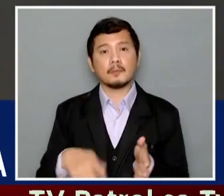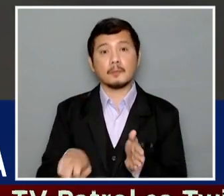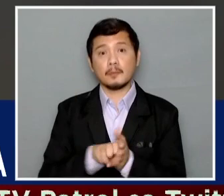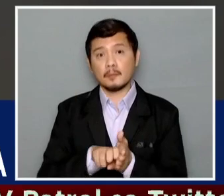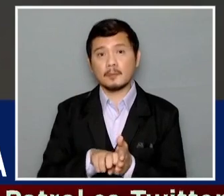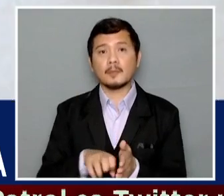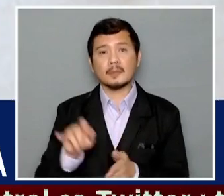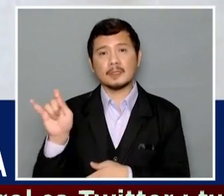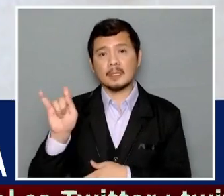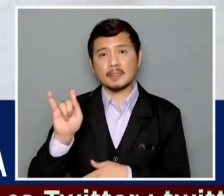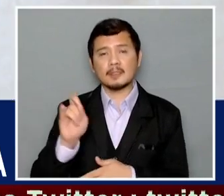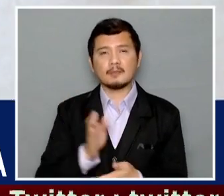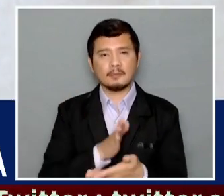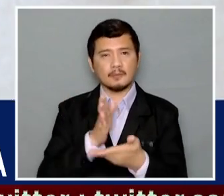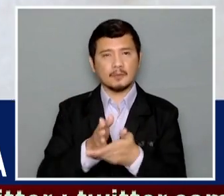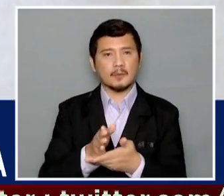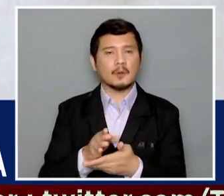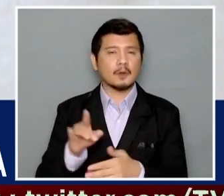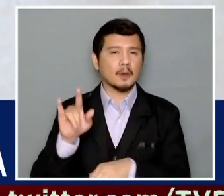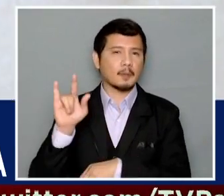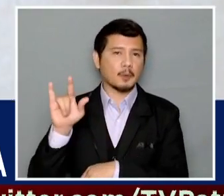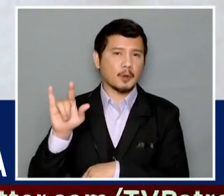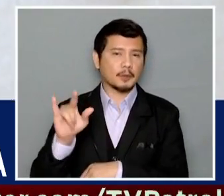papuntang airport. He woke me up ng